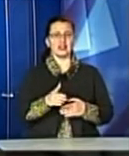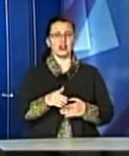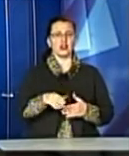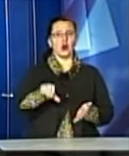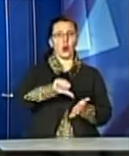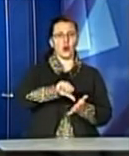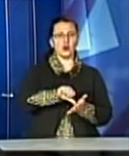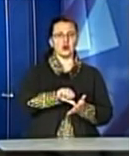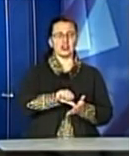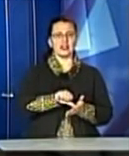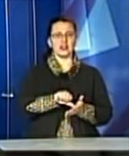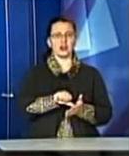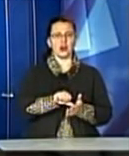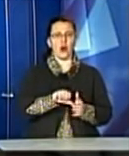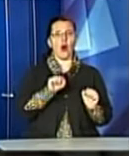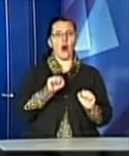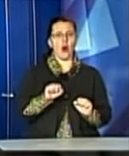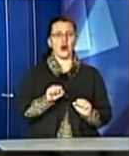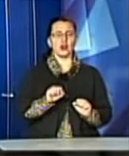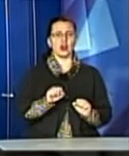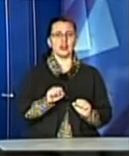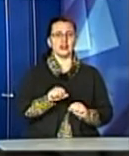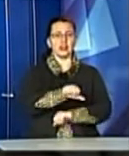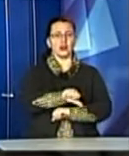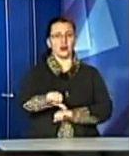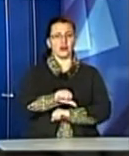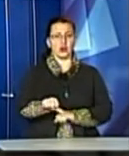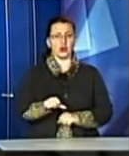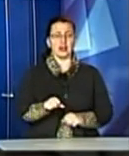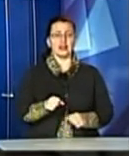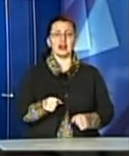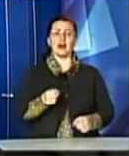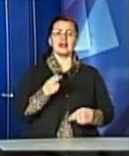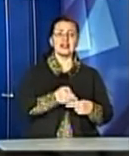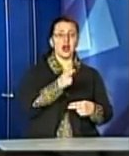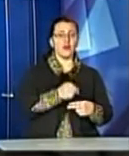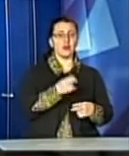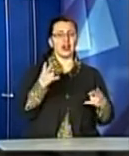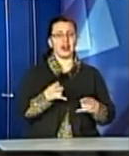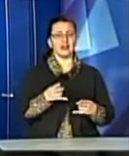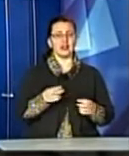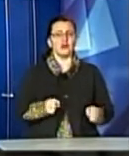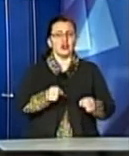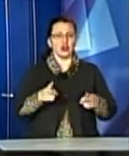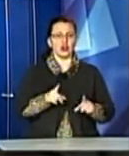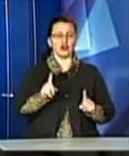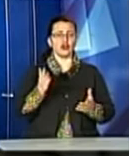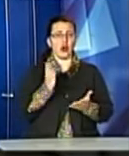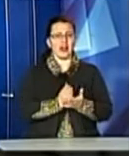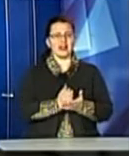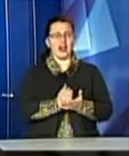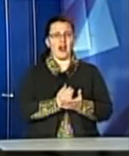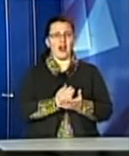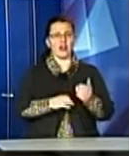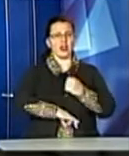з урахуванням того загрозу і того ризику, який існує на сході нашої держави, з